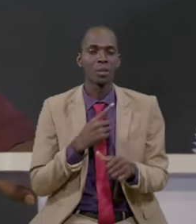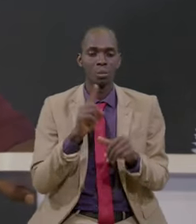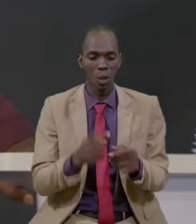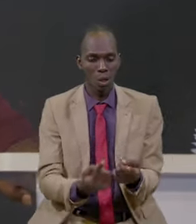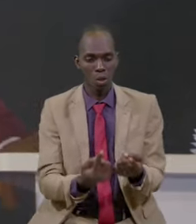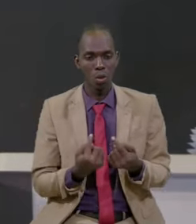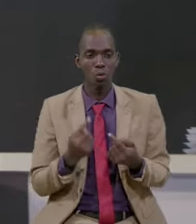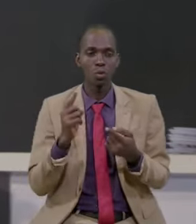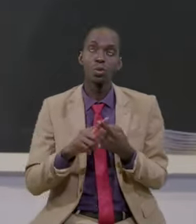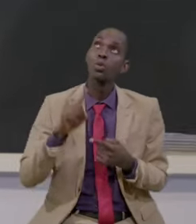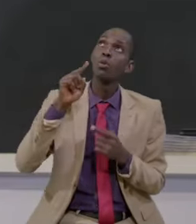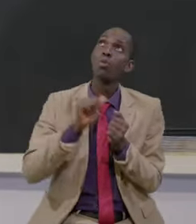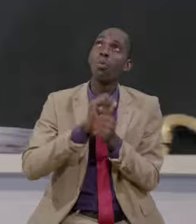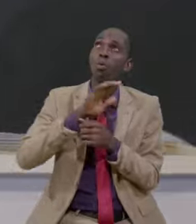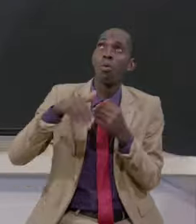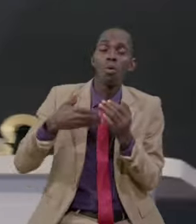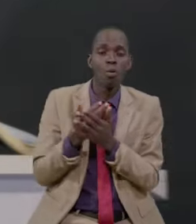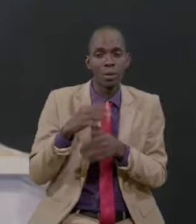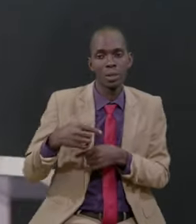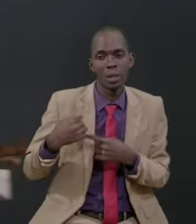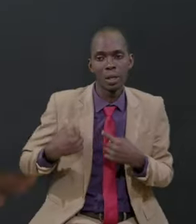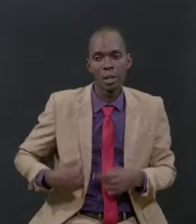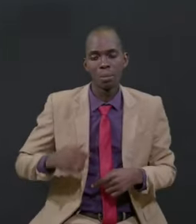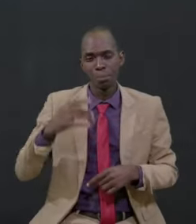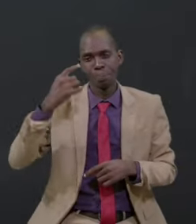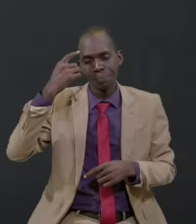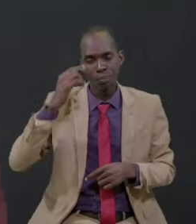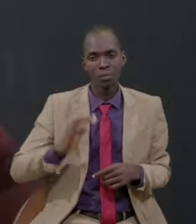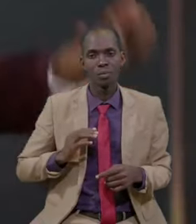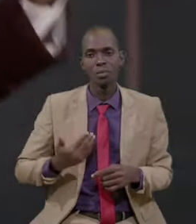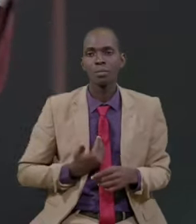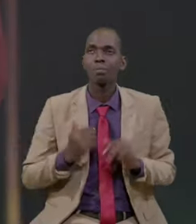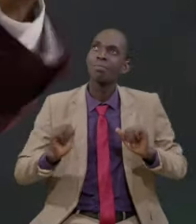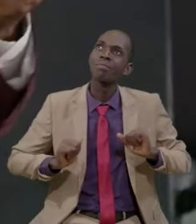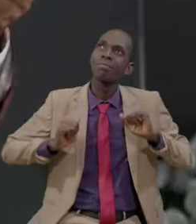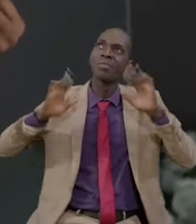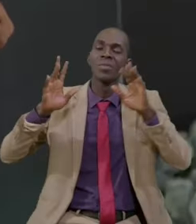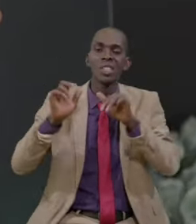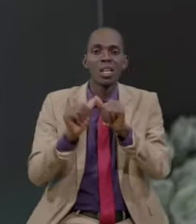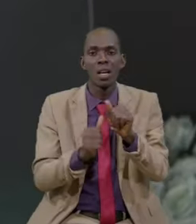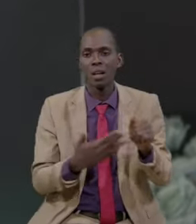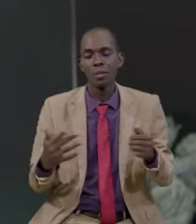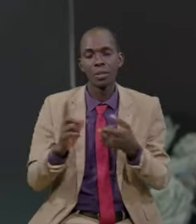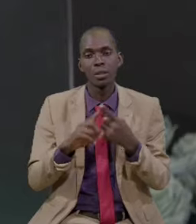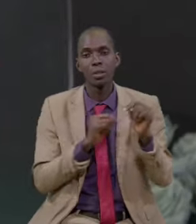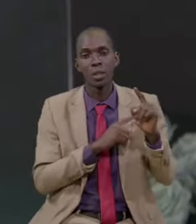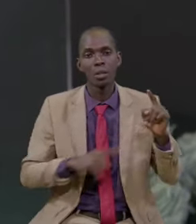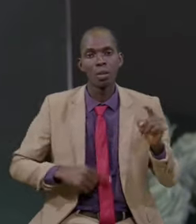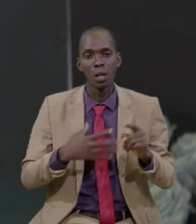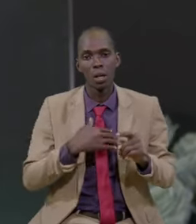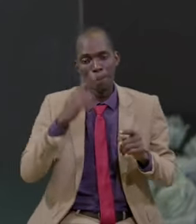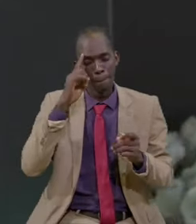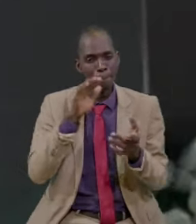Votre âme et votre pensée. Et vous abandonnez, vous soumettez tout au Seigneur. Et vous croyez